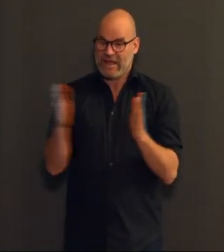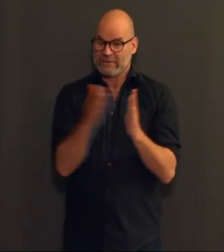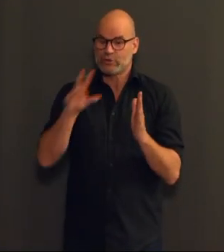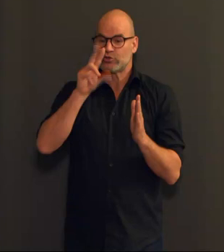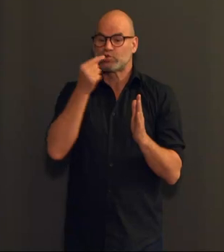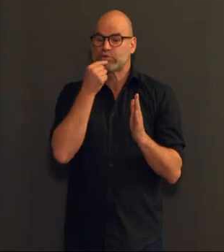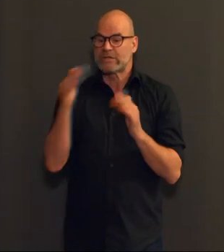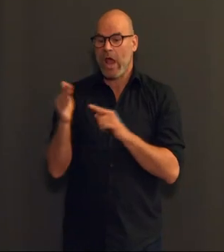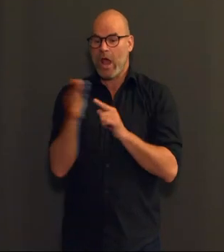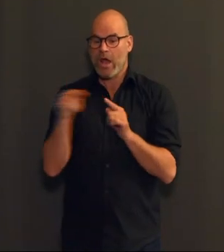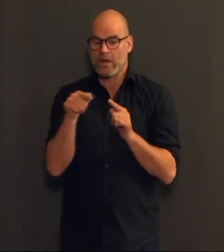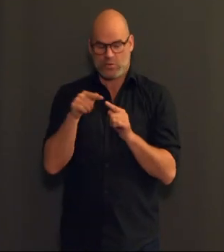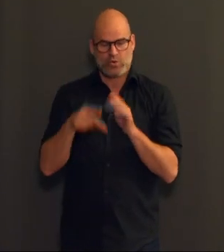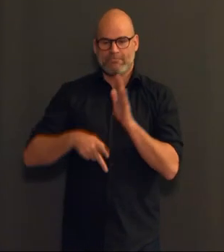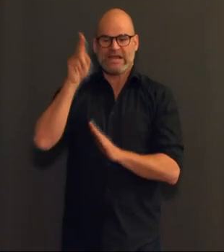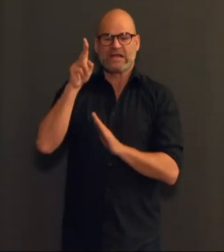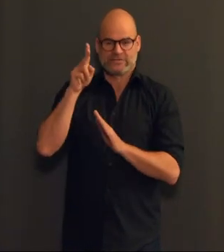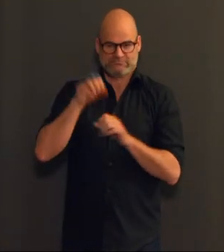toe met de leeftijd.